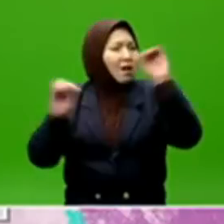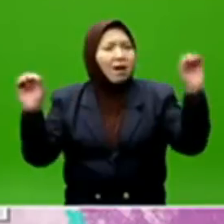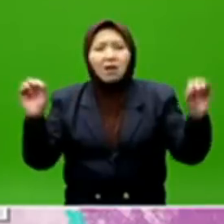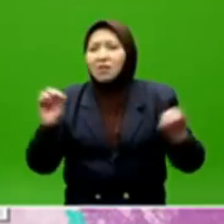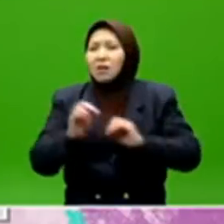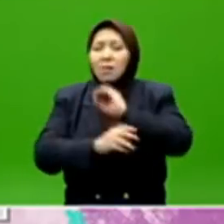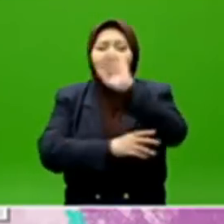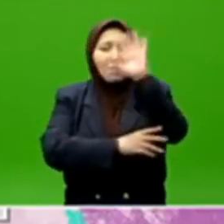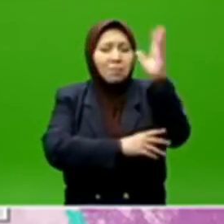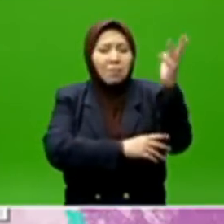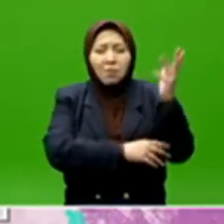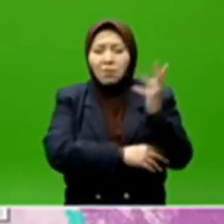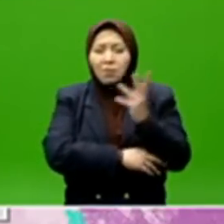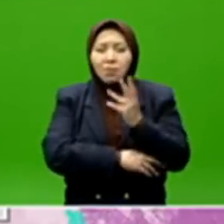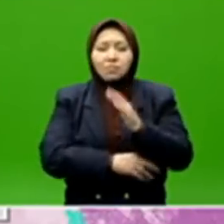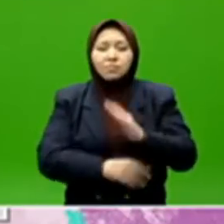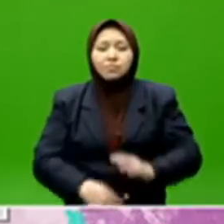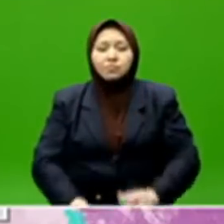ذي زرع